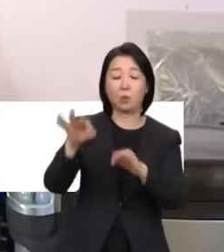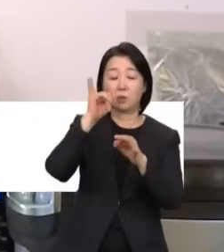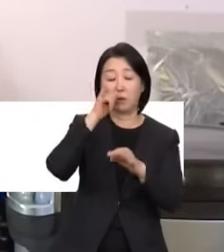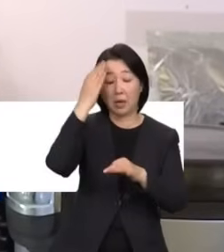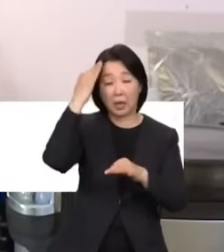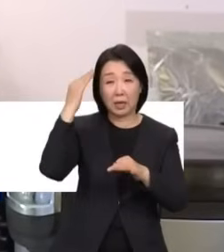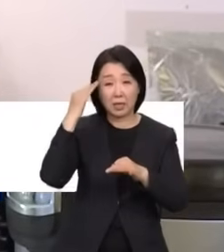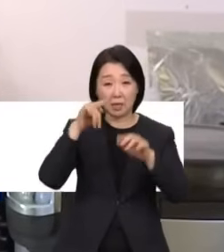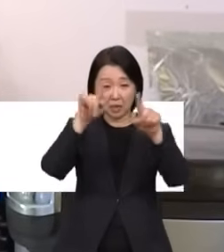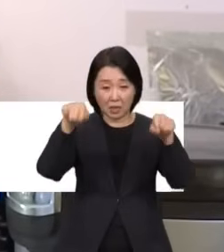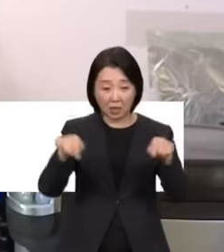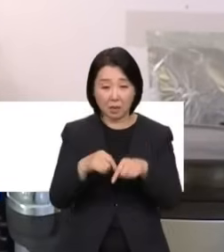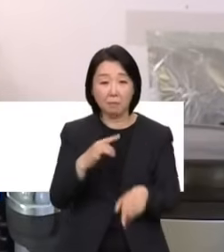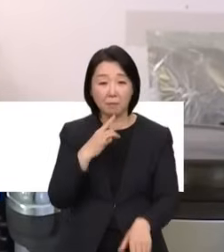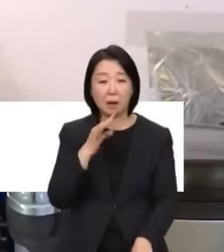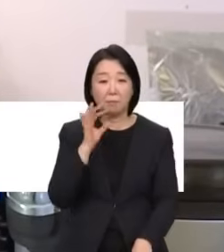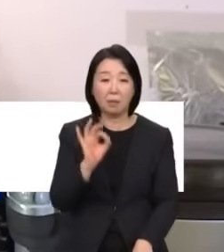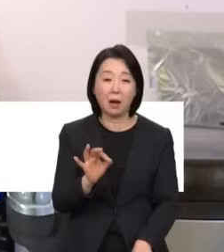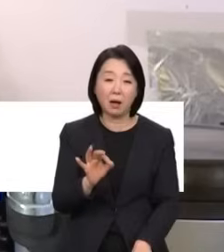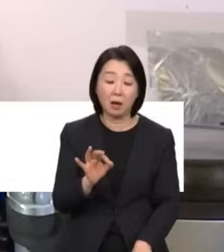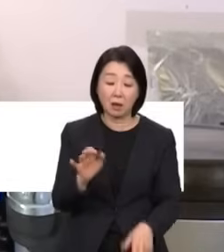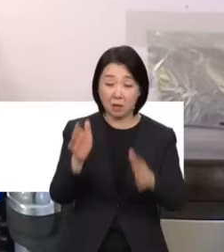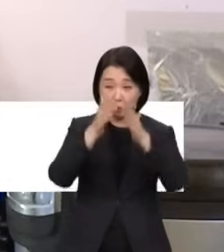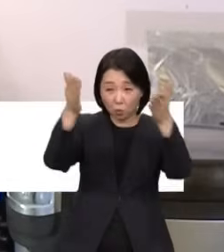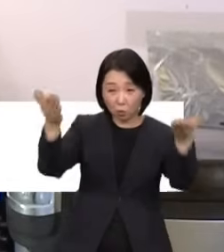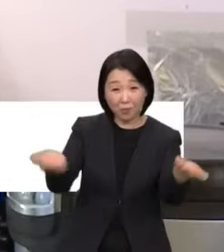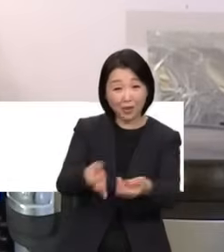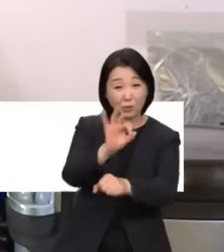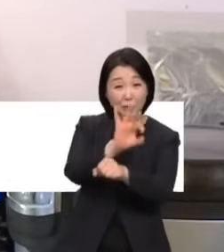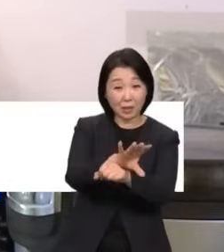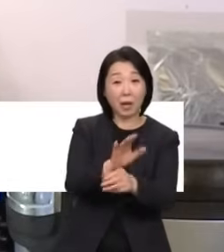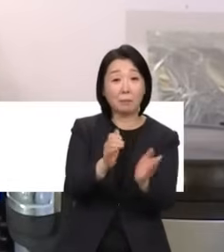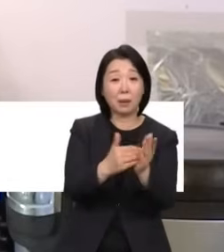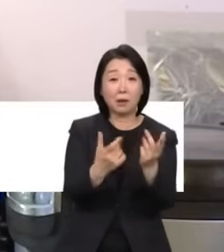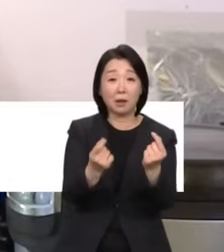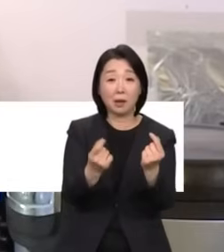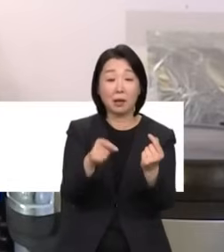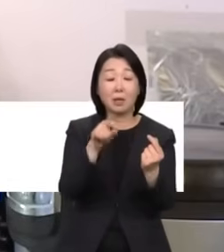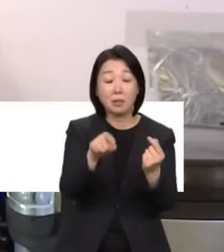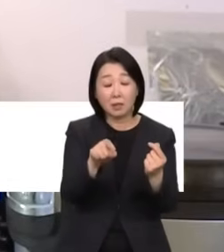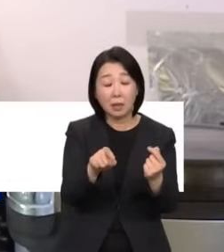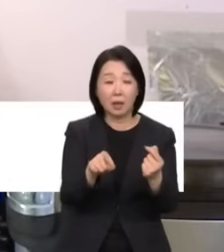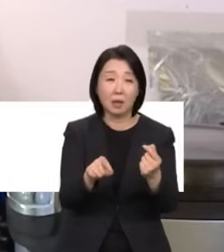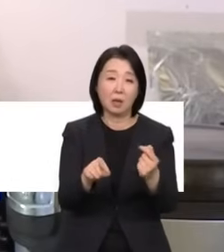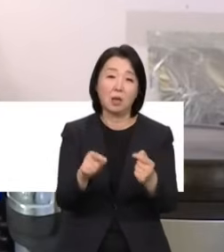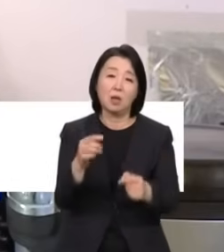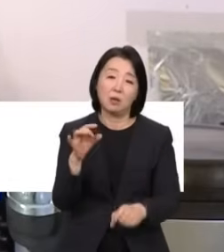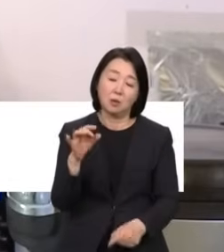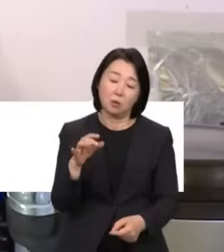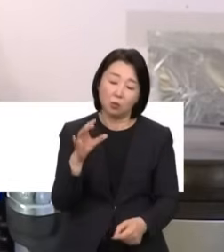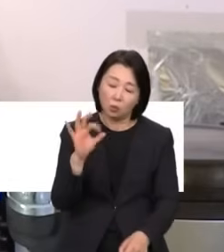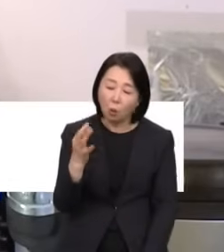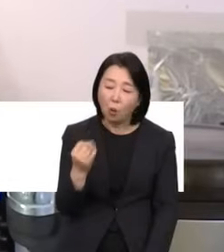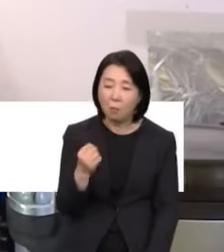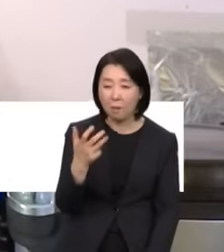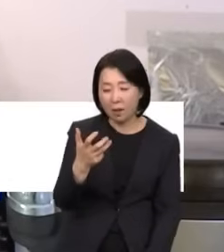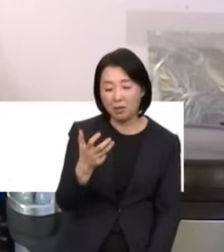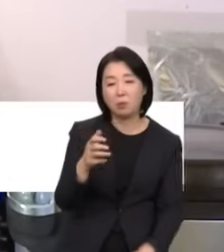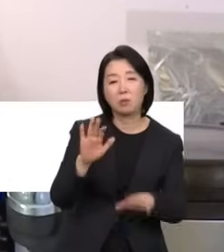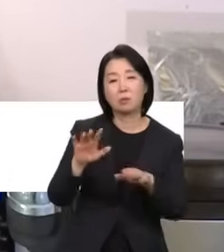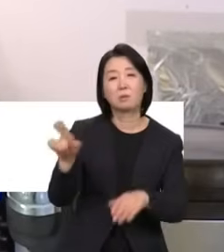김값만 보면 저희들이 큰 박스로 구매를 한단 말이에요. 근데 그게 80원, 85원 하던 게